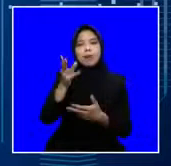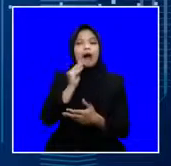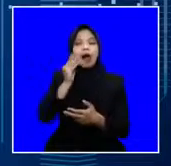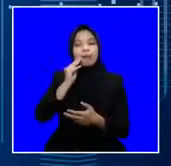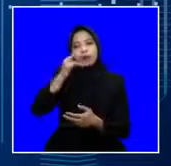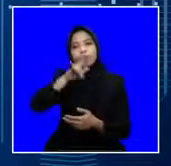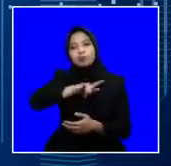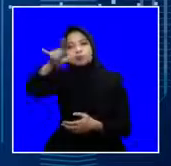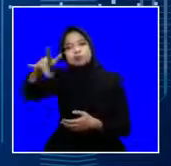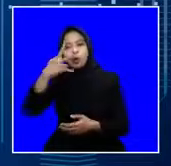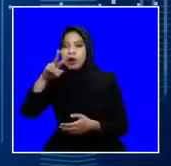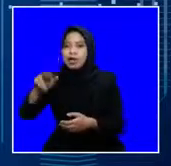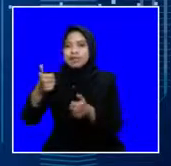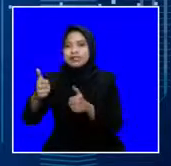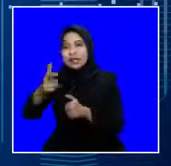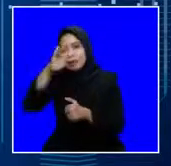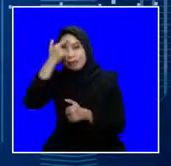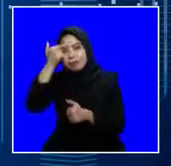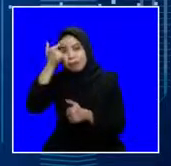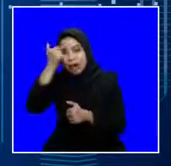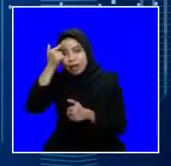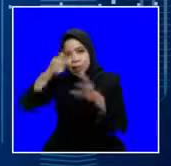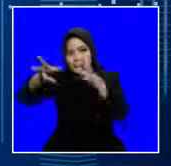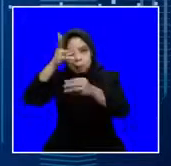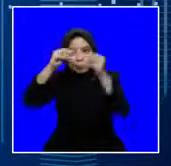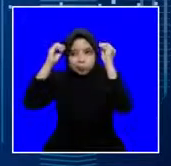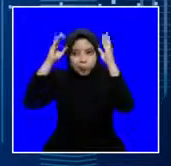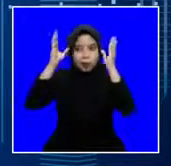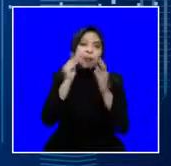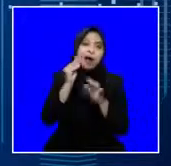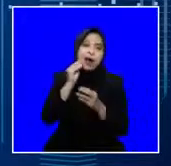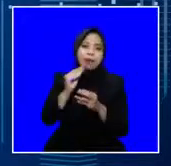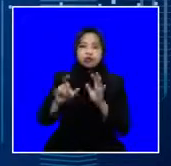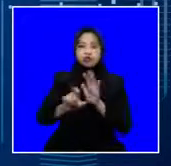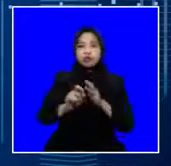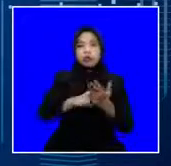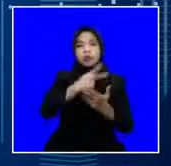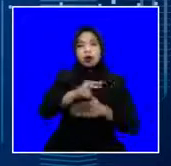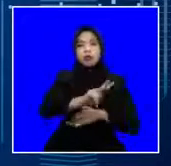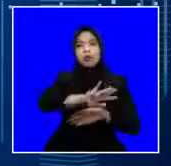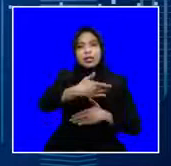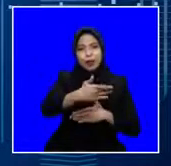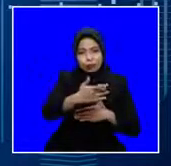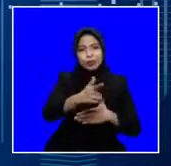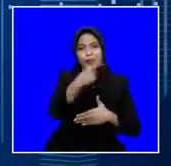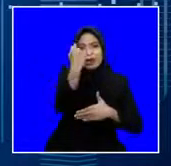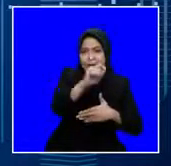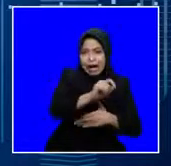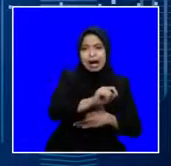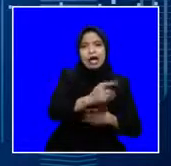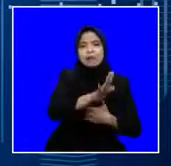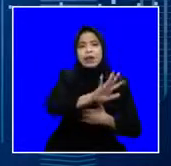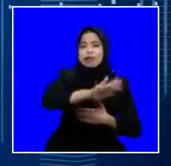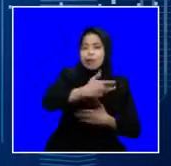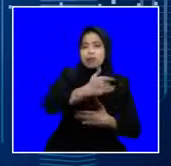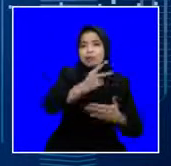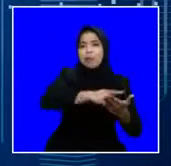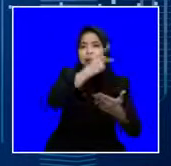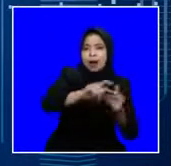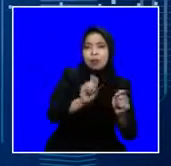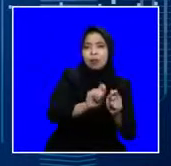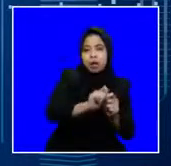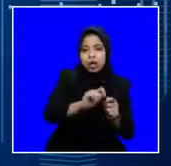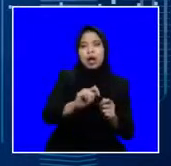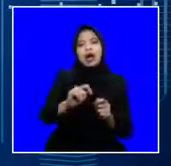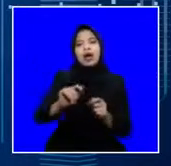diberikan beasiswa. Jadinya yang tadinya cuma full 2 tahun program atau 4 tahun program atau 5 tahun program, sekarang kita